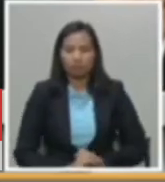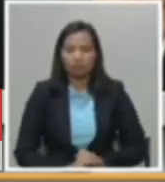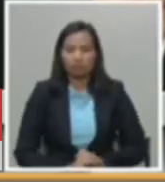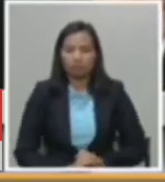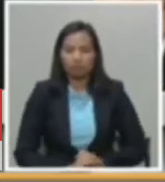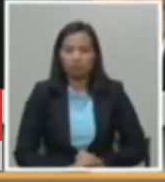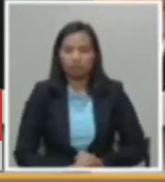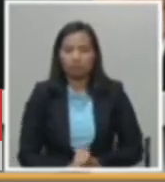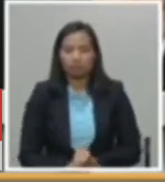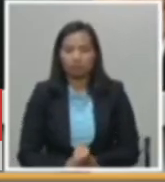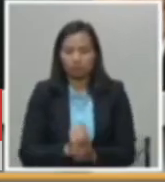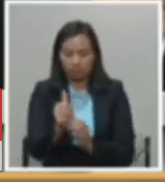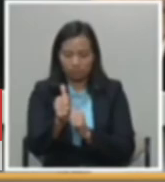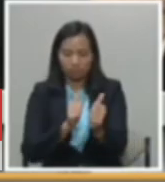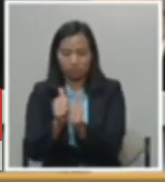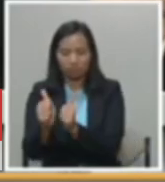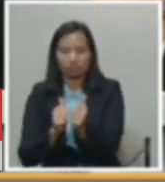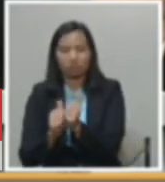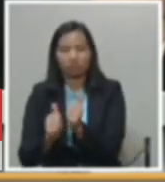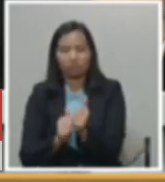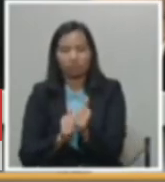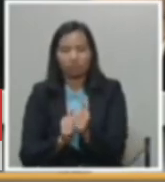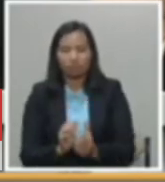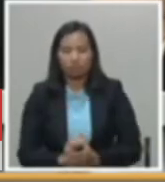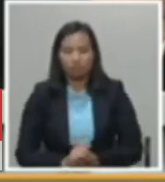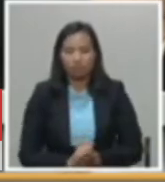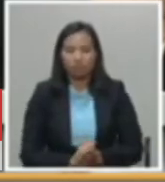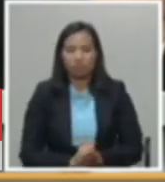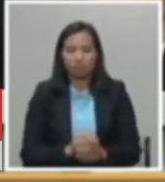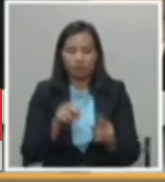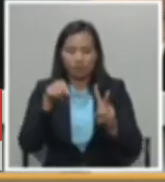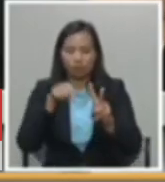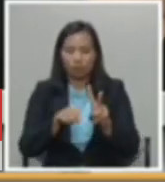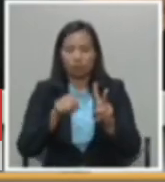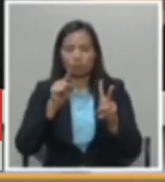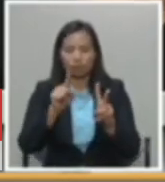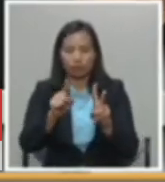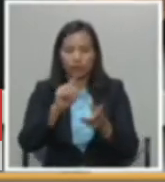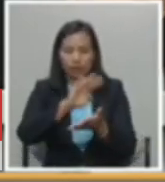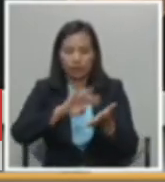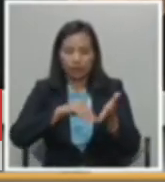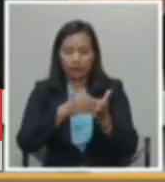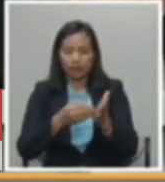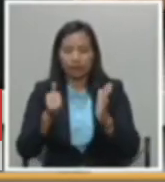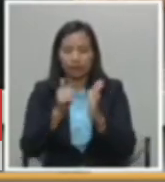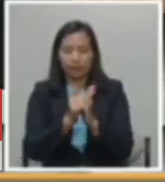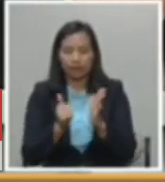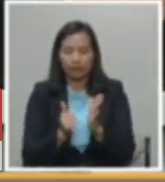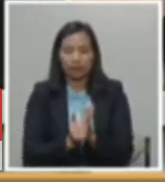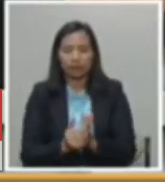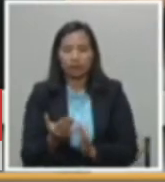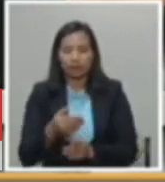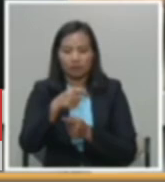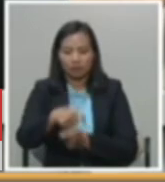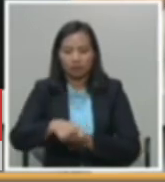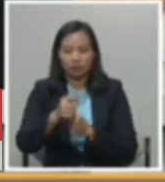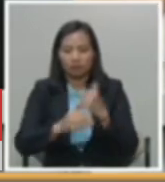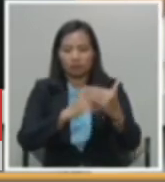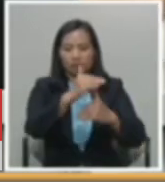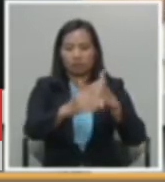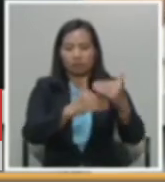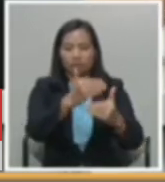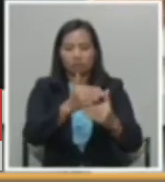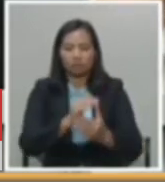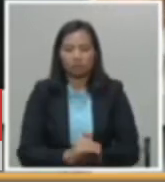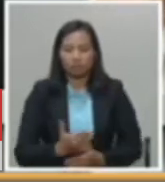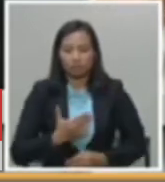ความสามารถในการแข่งขันข้อ 2.1 นะครับแผนงานยุทธศาสตร์เกษตรสร้างมูลค่าผมดู